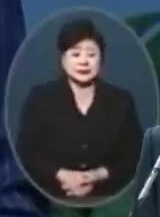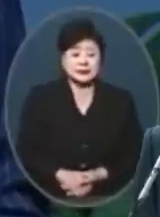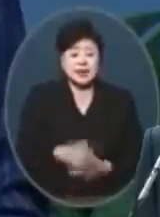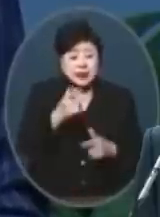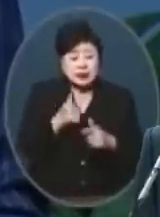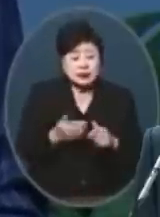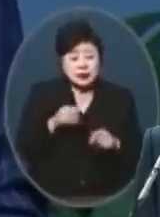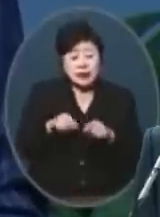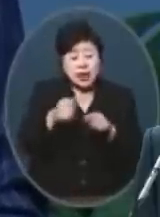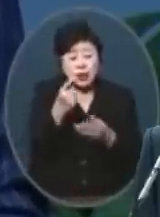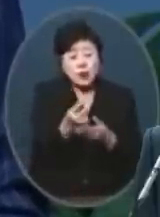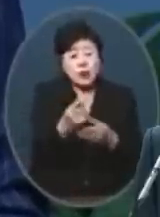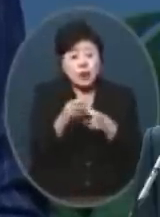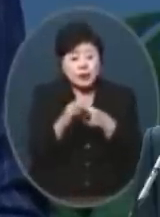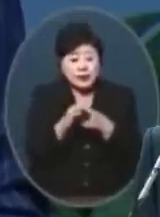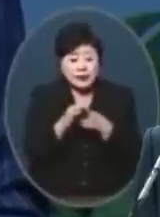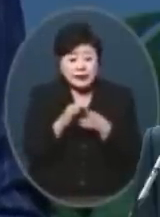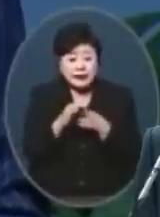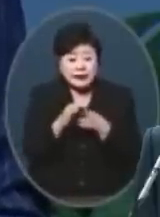예수님께 나오면